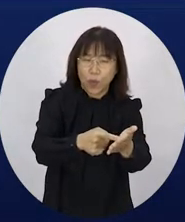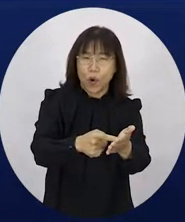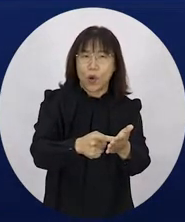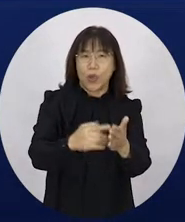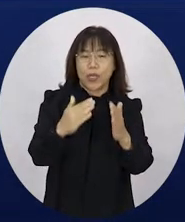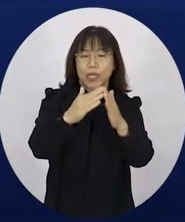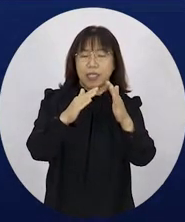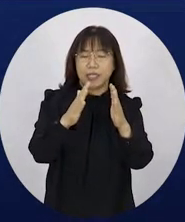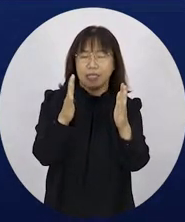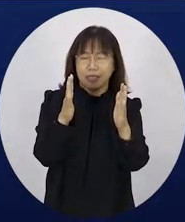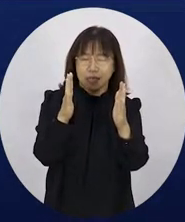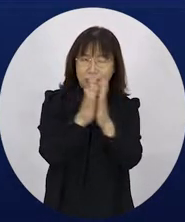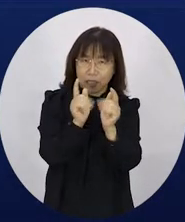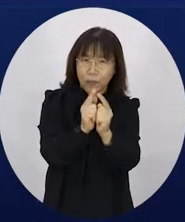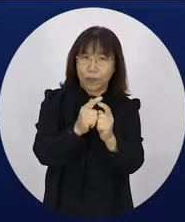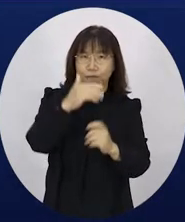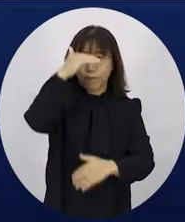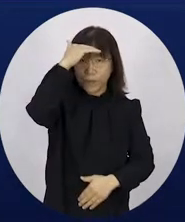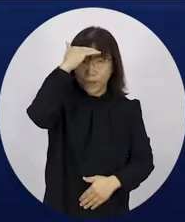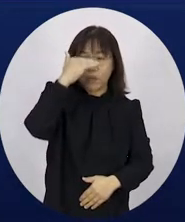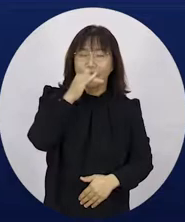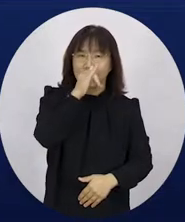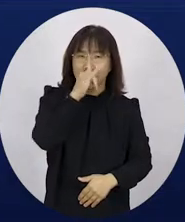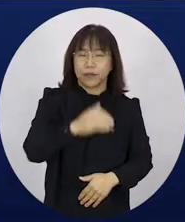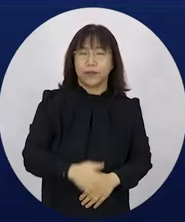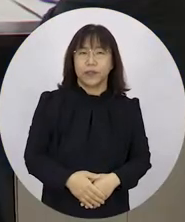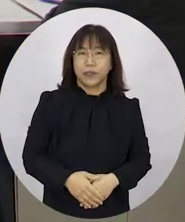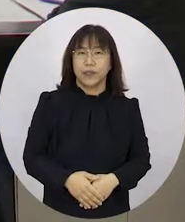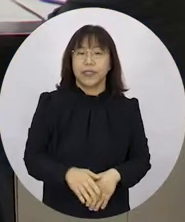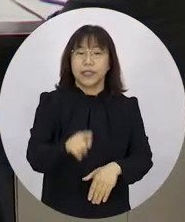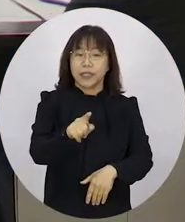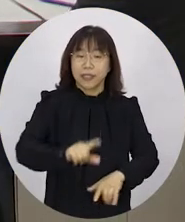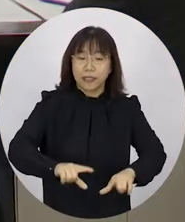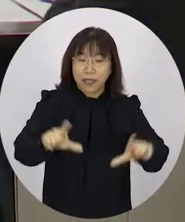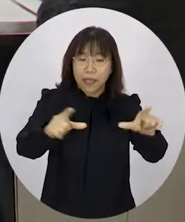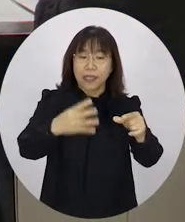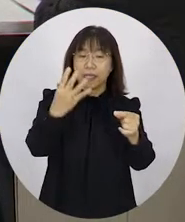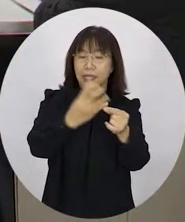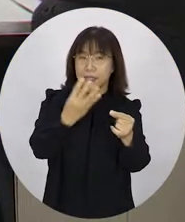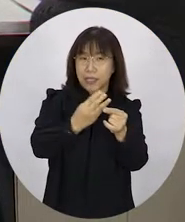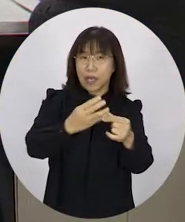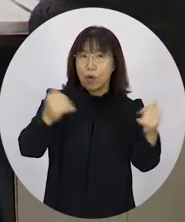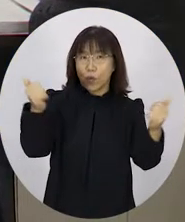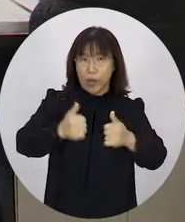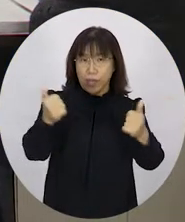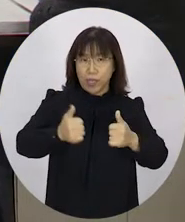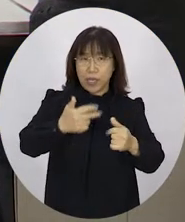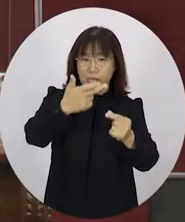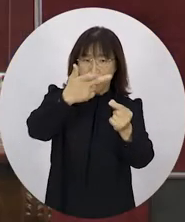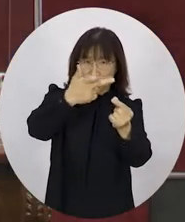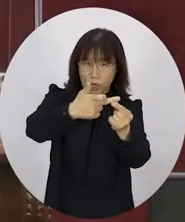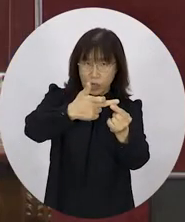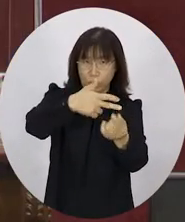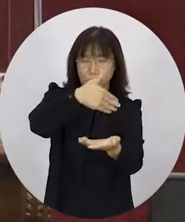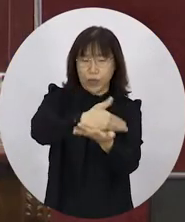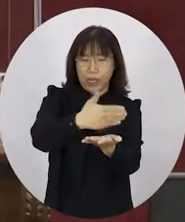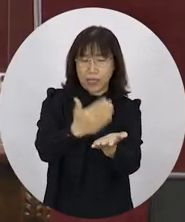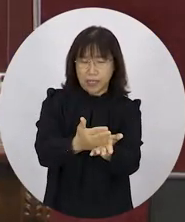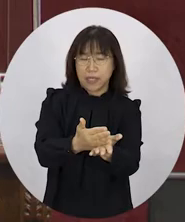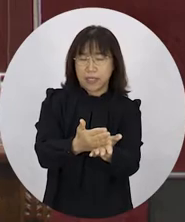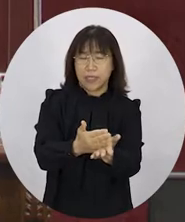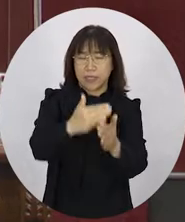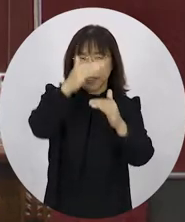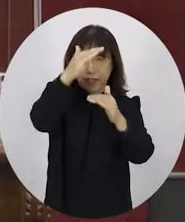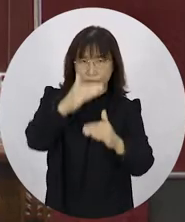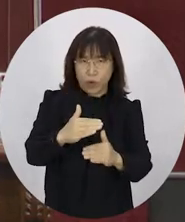등 8일간의 일정을 마무리했습니다. 이날 열린 제4차 본회의에서는 모두 17건의